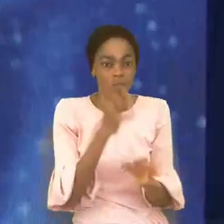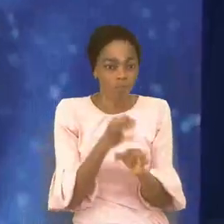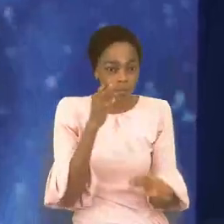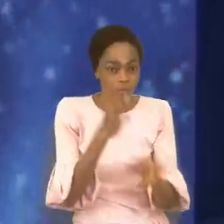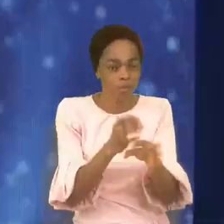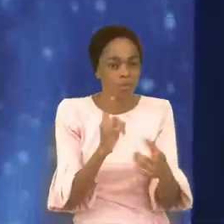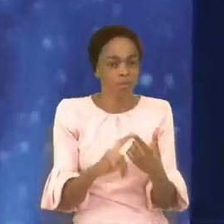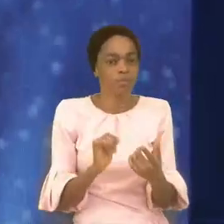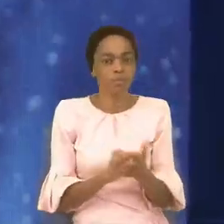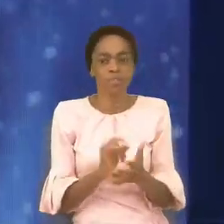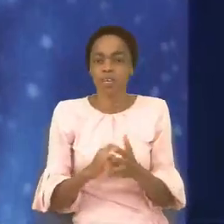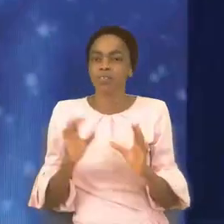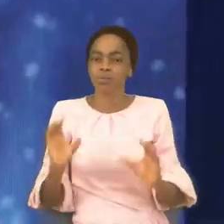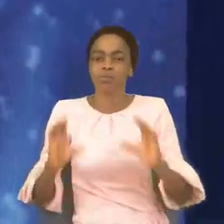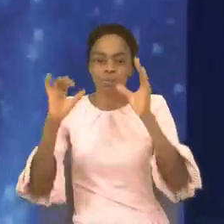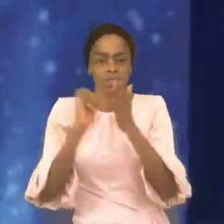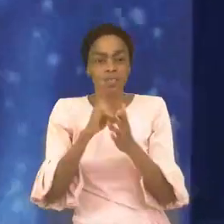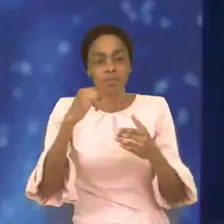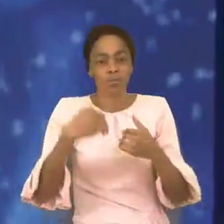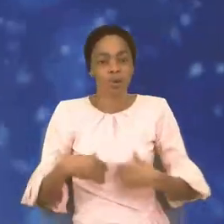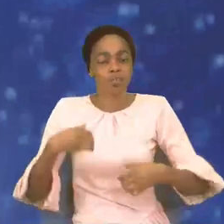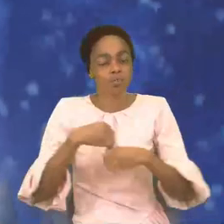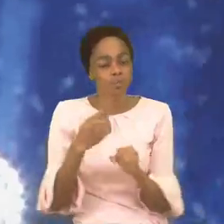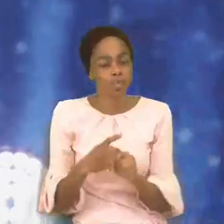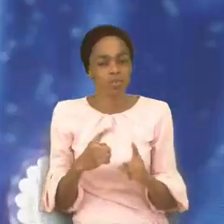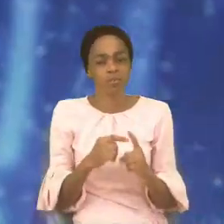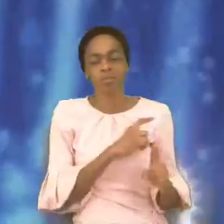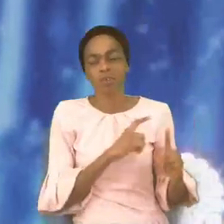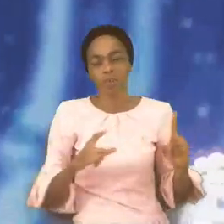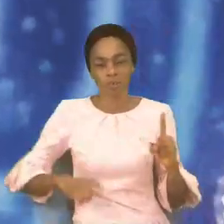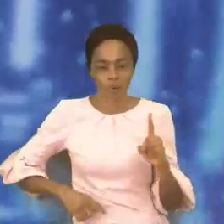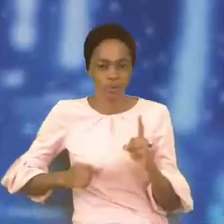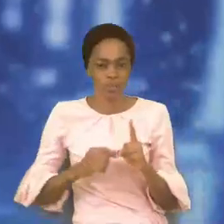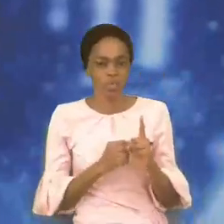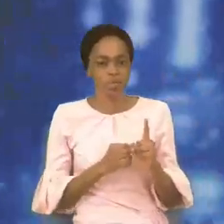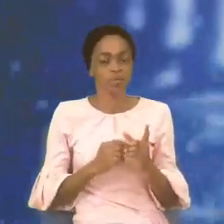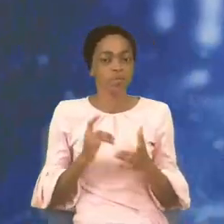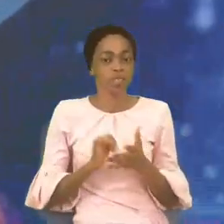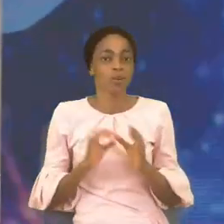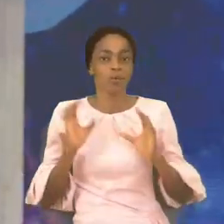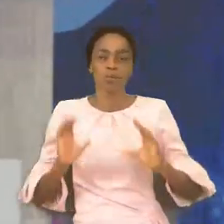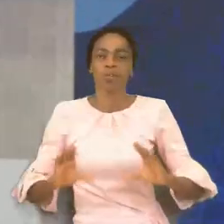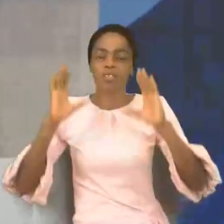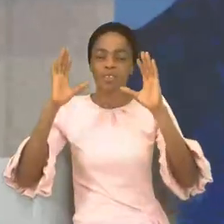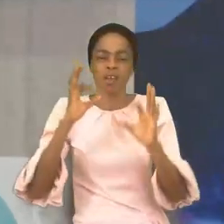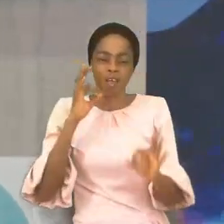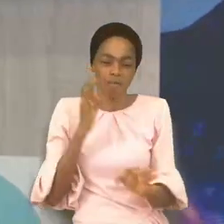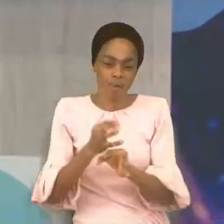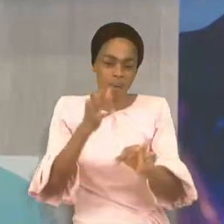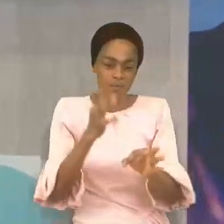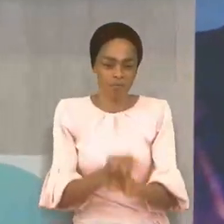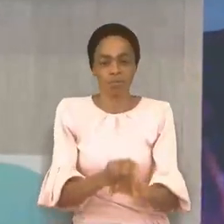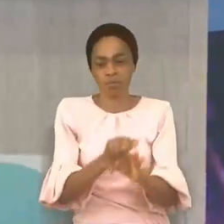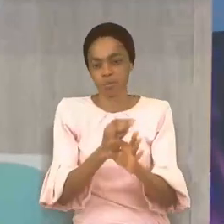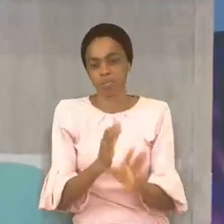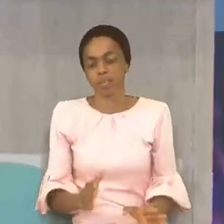fidèle à l'engagement que tu as pris devant le Seigneur. Les fidèles consacrés